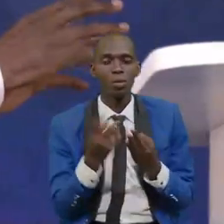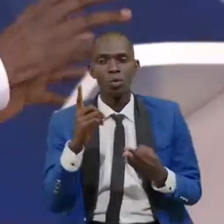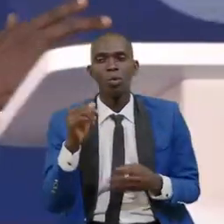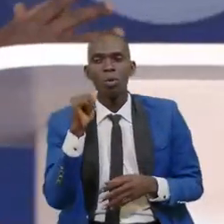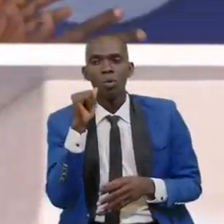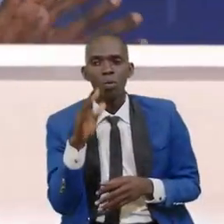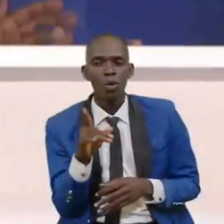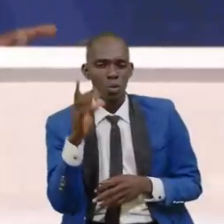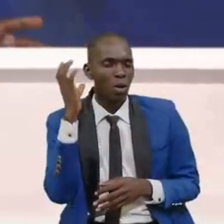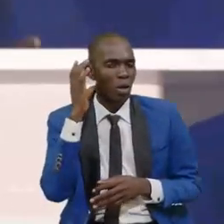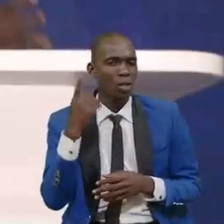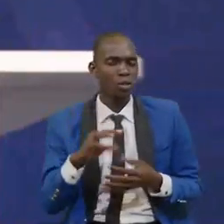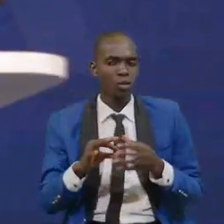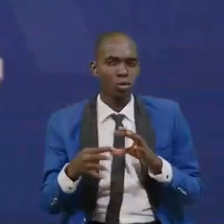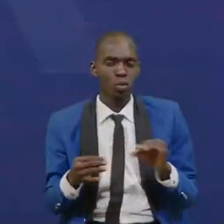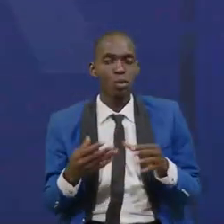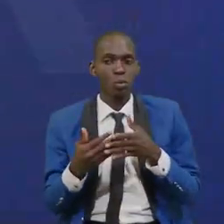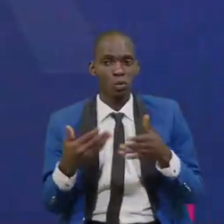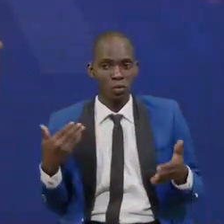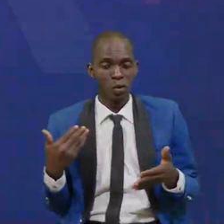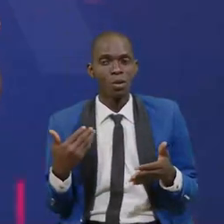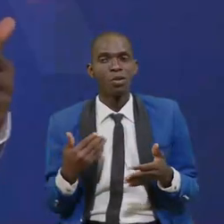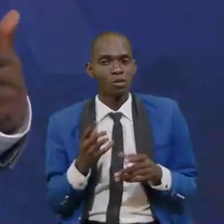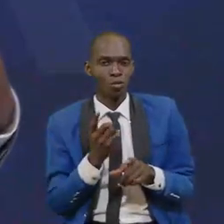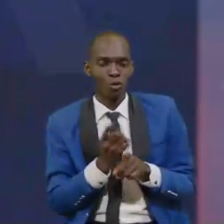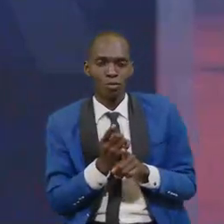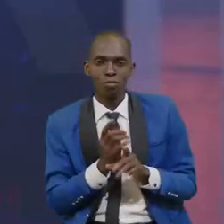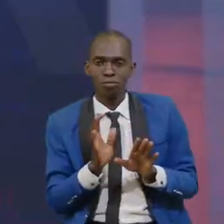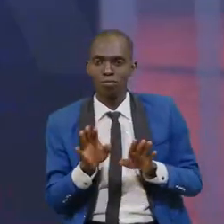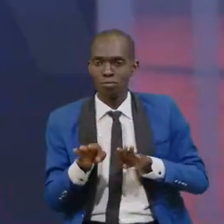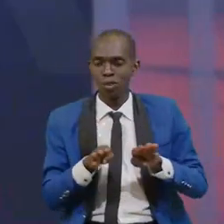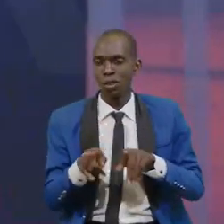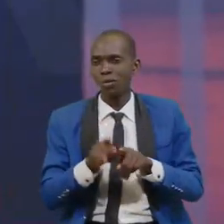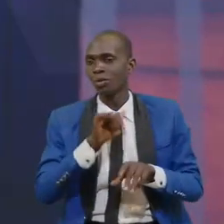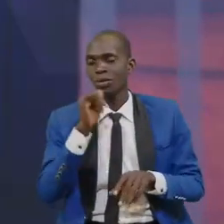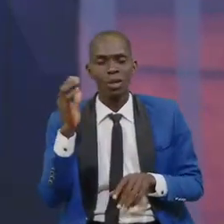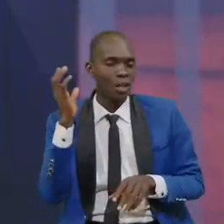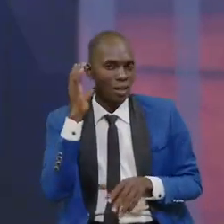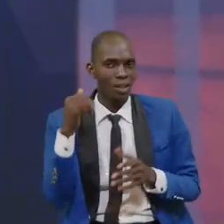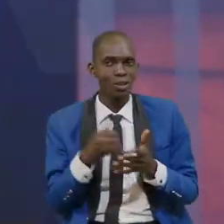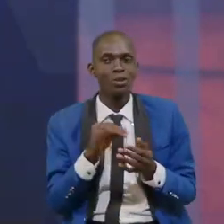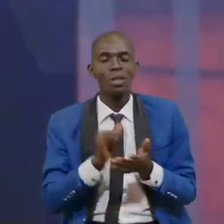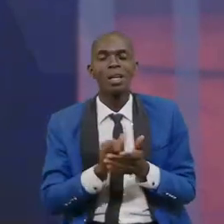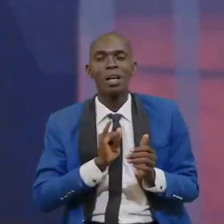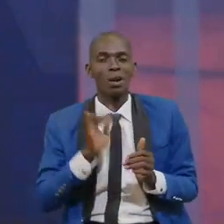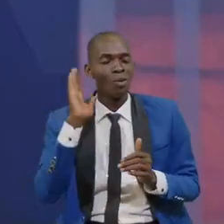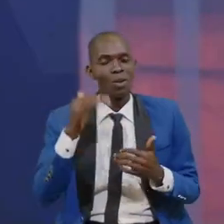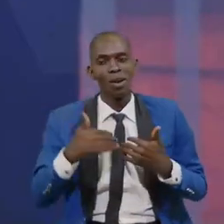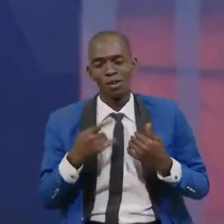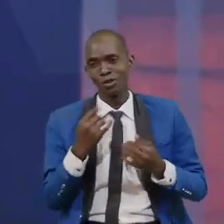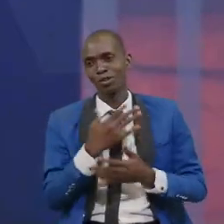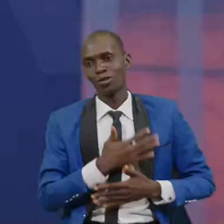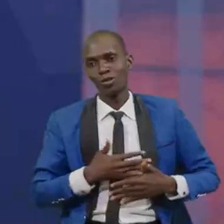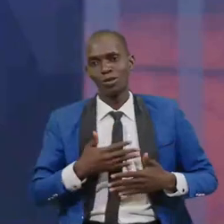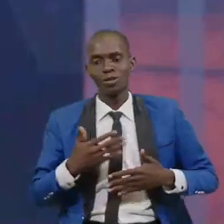écouté l'histoire avant, comme si vous n'avez jamais entendu, pour que ce soit nouveau, pour que j'aie la joie de raconter encore